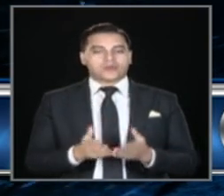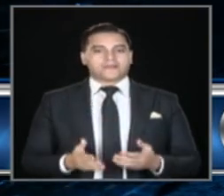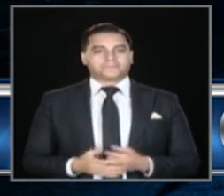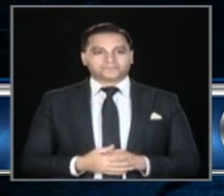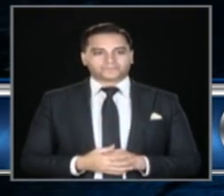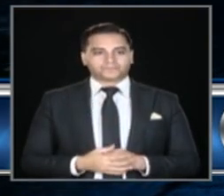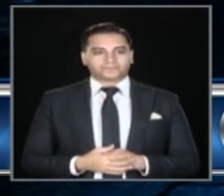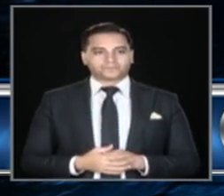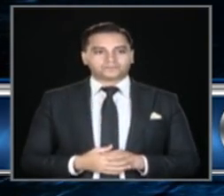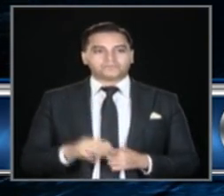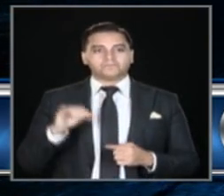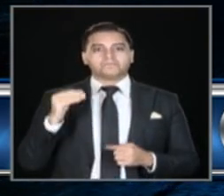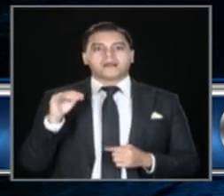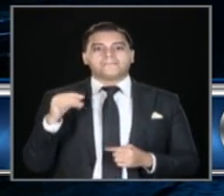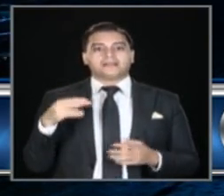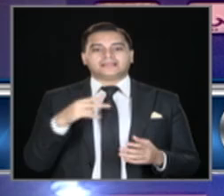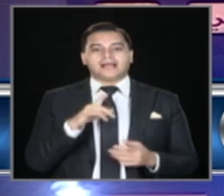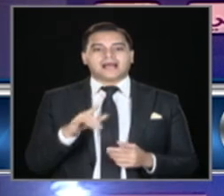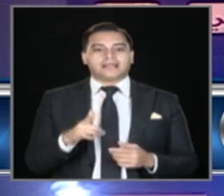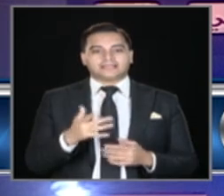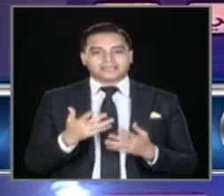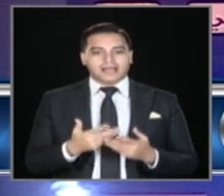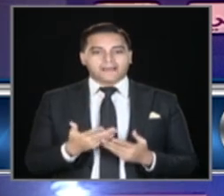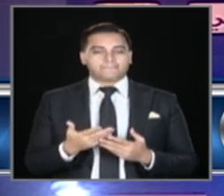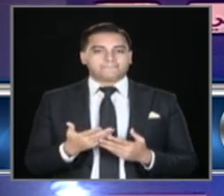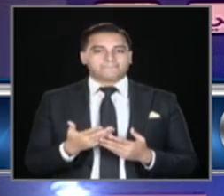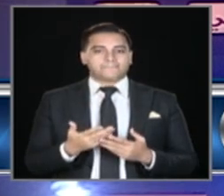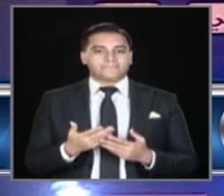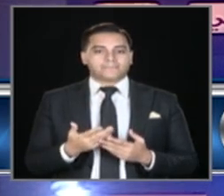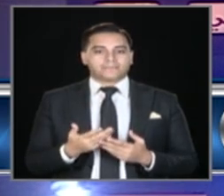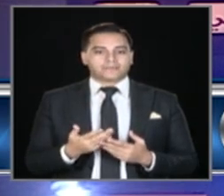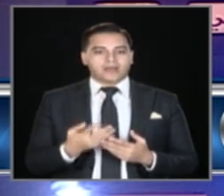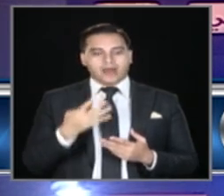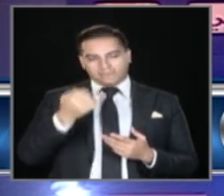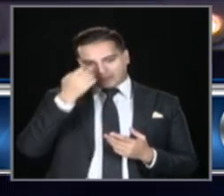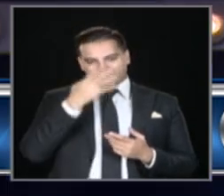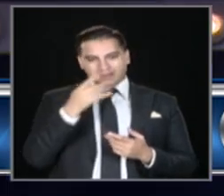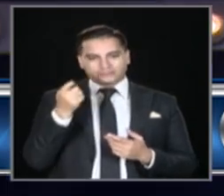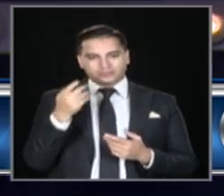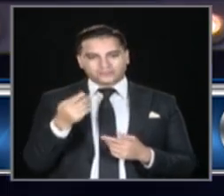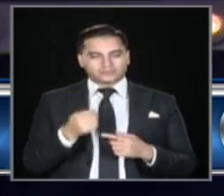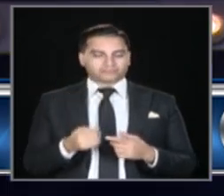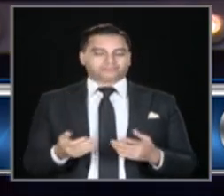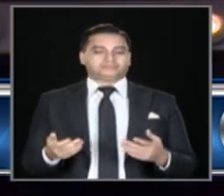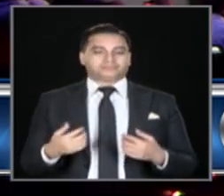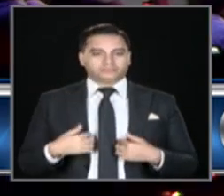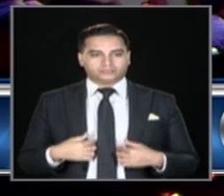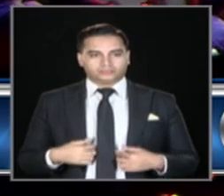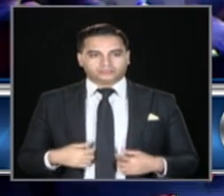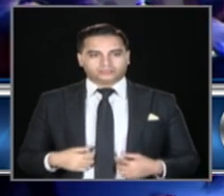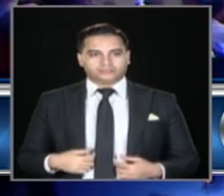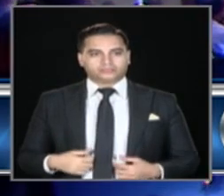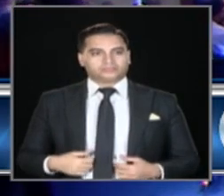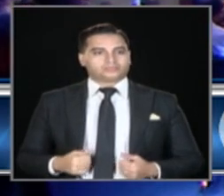245 محمد علي كم هي كانت 4145 نا لا والله